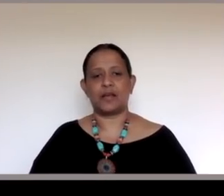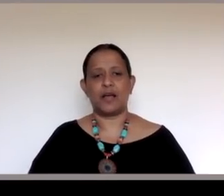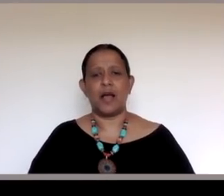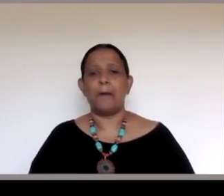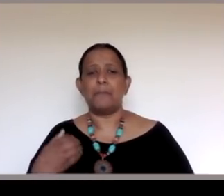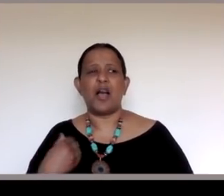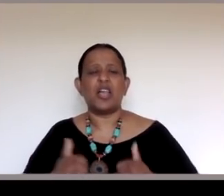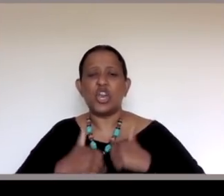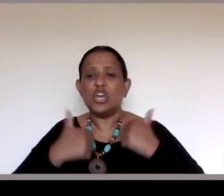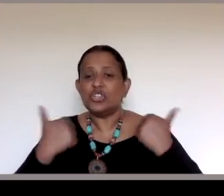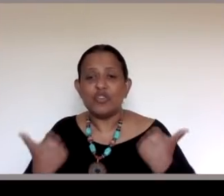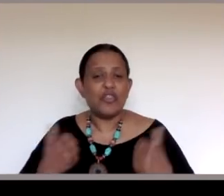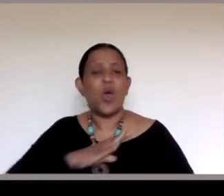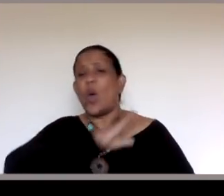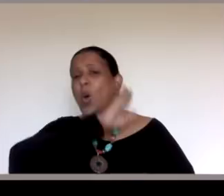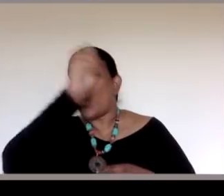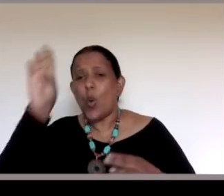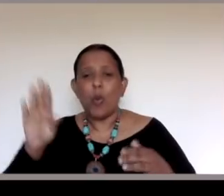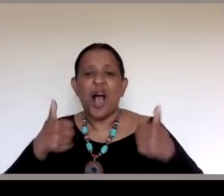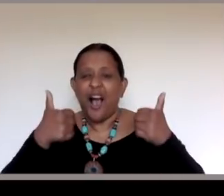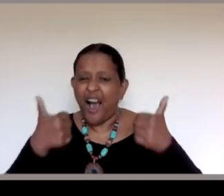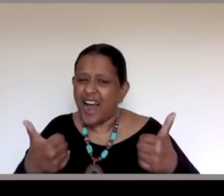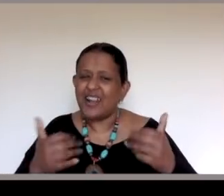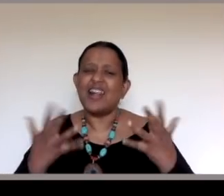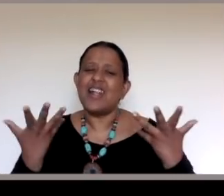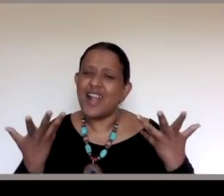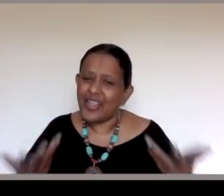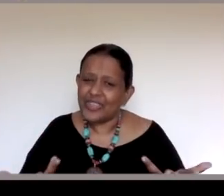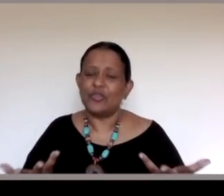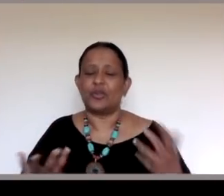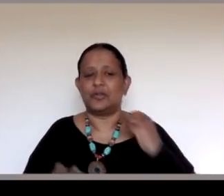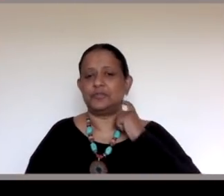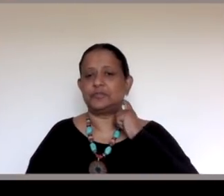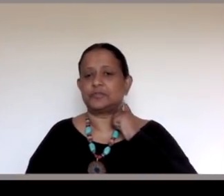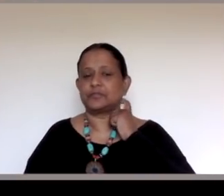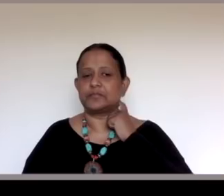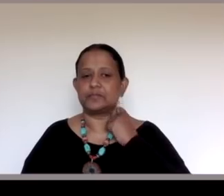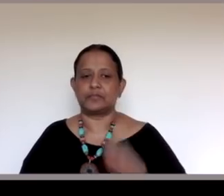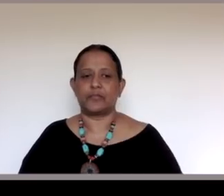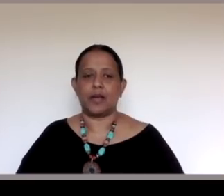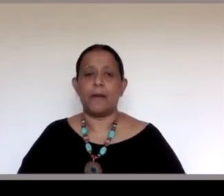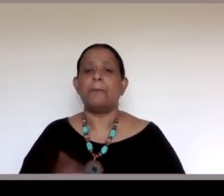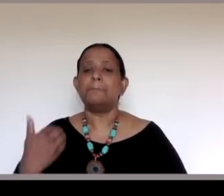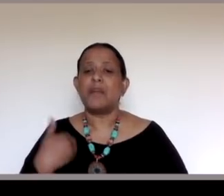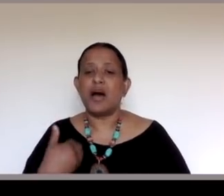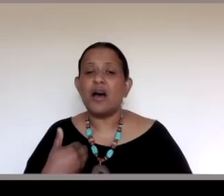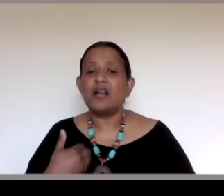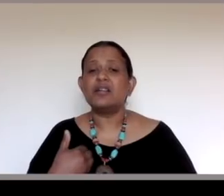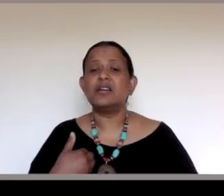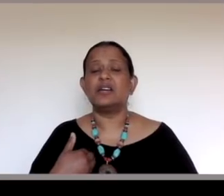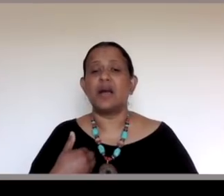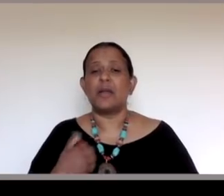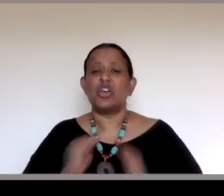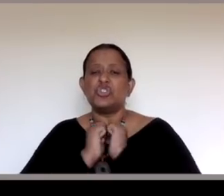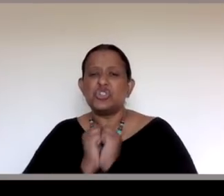விடயமும் அல்ல. ஏ அதுலாந்தே திவ்யான் மகான் செ கர்ண தயா. இதே உள்ளே தேவன் செய்கின்ற ஒரு விடயம். தேவன் இதே யடஹத்